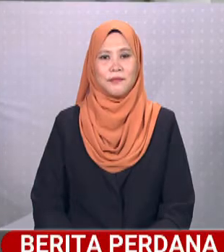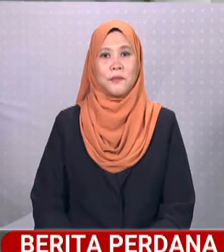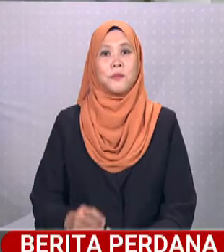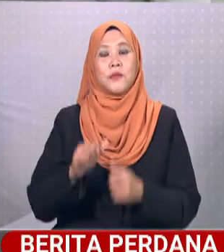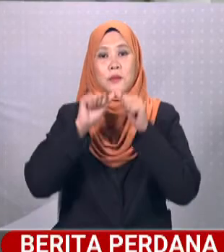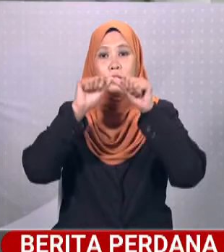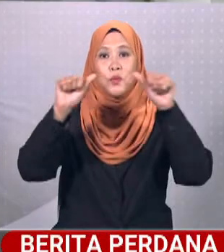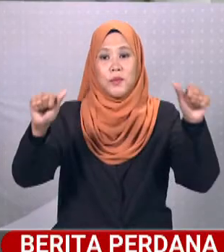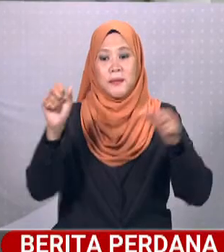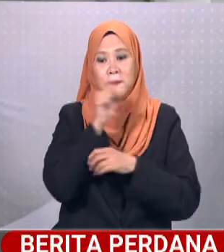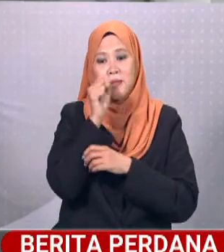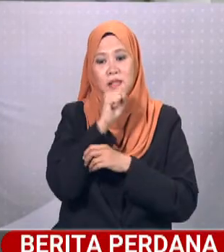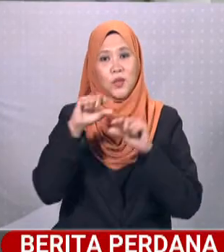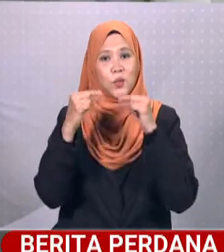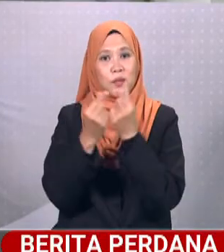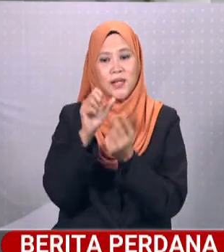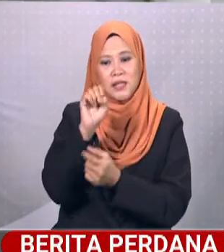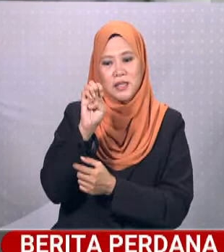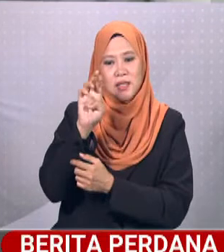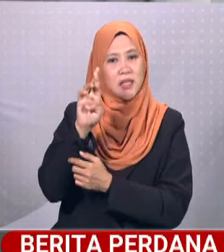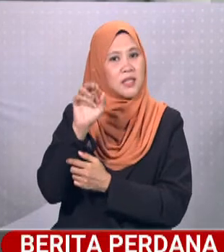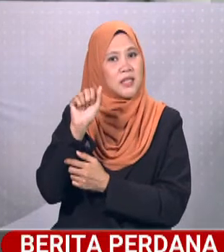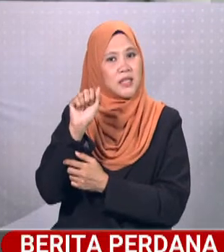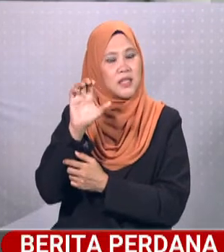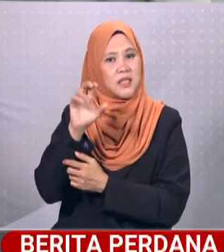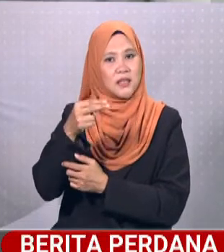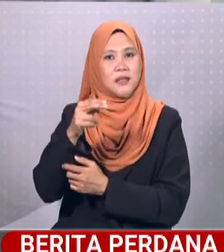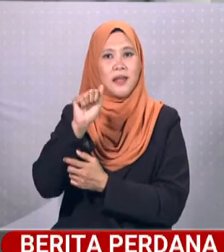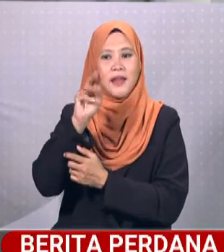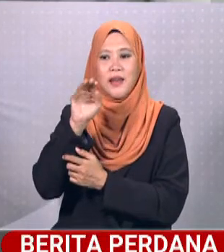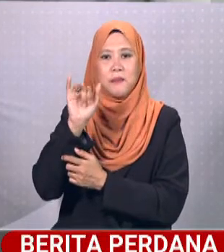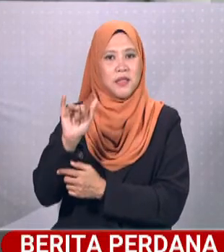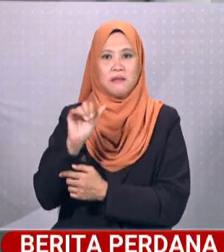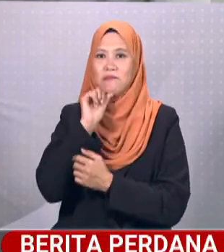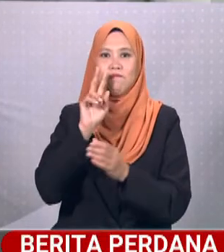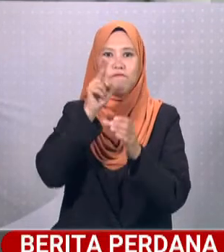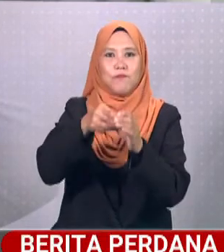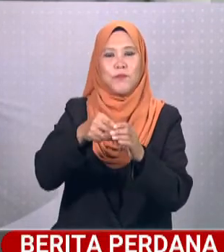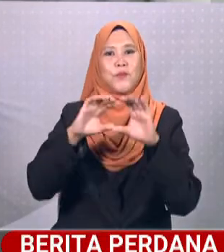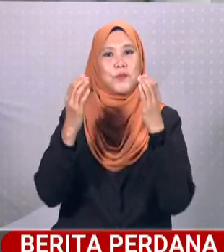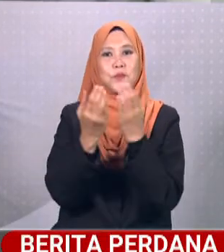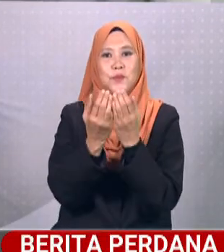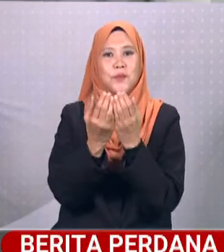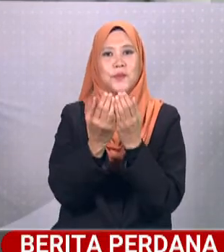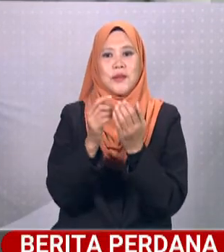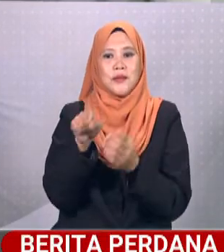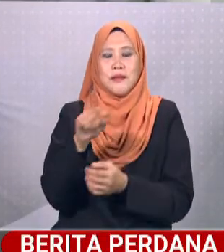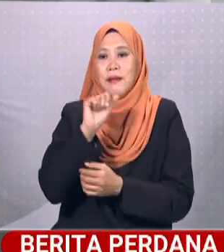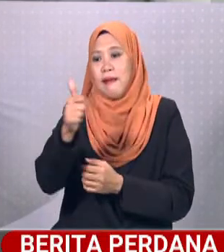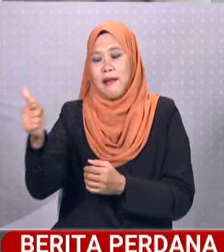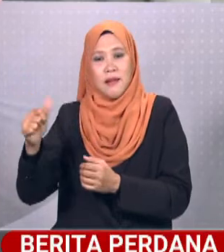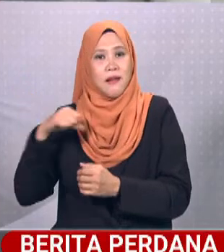Saudara, pengumuman penyanyi kumpulan Search, Amy bukan lagi menganggotai kumpulan itu baru-baru ini tidak mengejutkan anggotanya yang